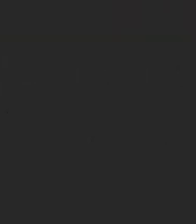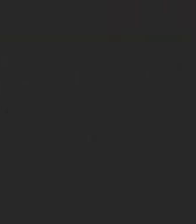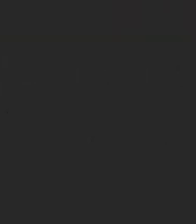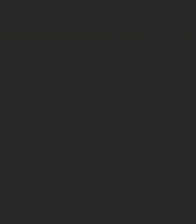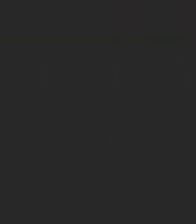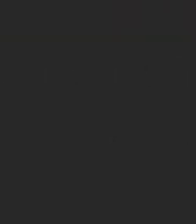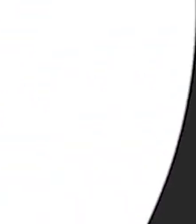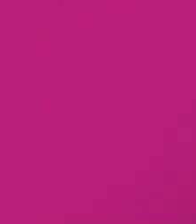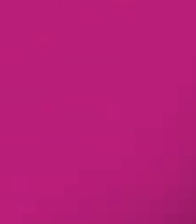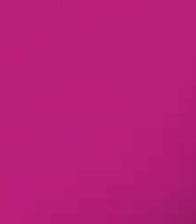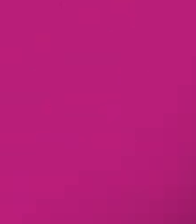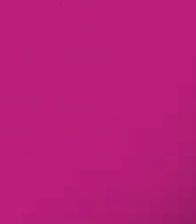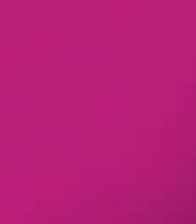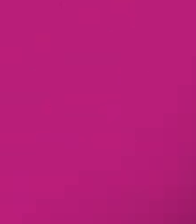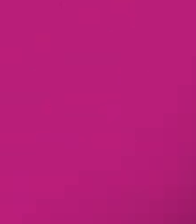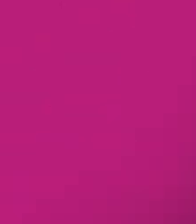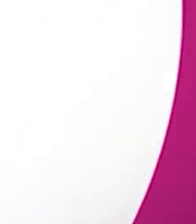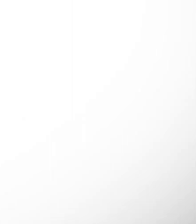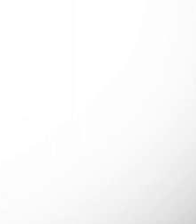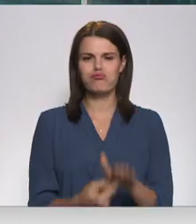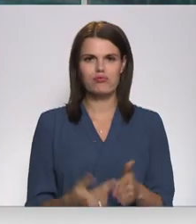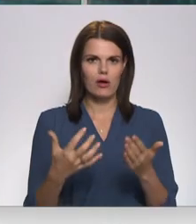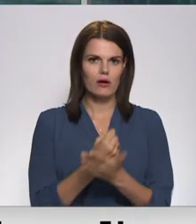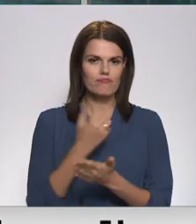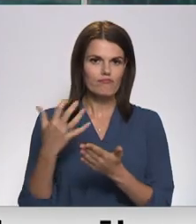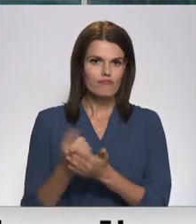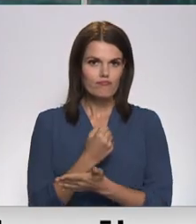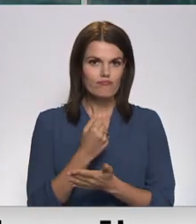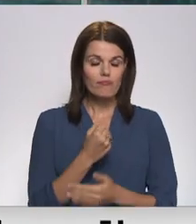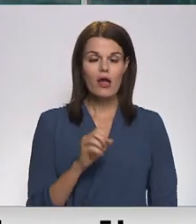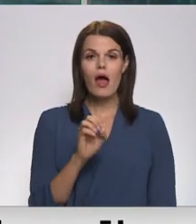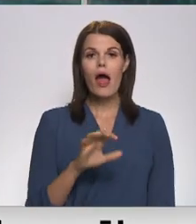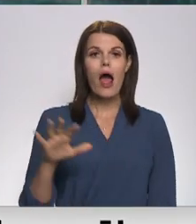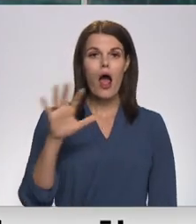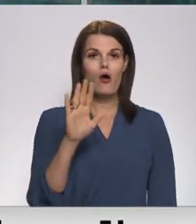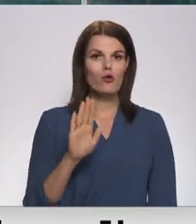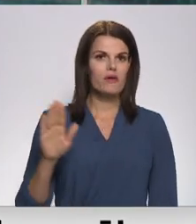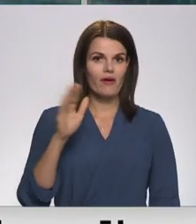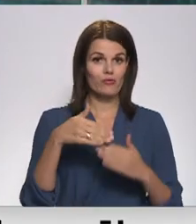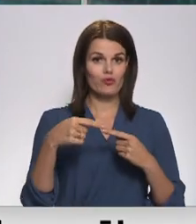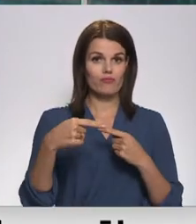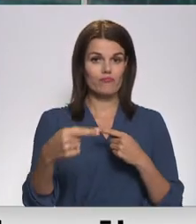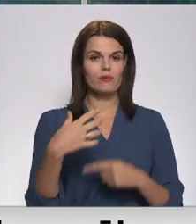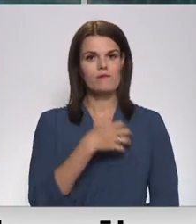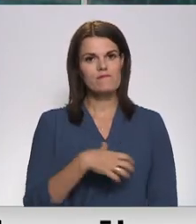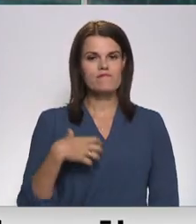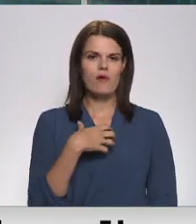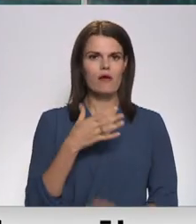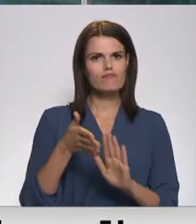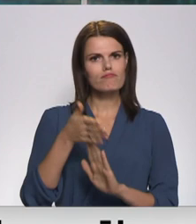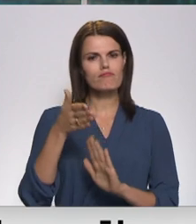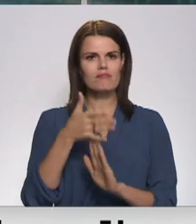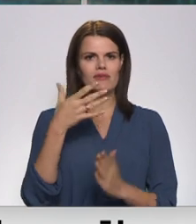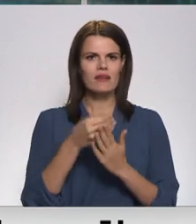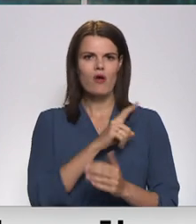Re, viss ēters ir te! Eiropas valstīm tuvākajos gados būtiski jāstiprina savi aizsardzības